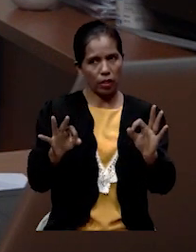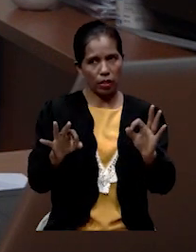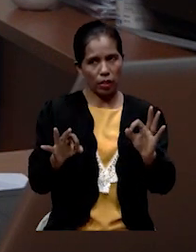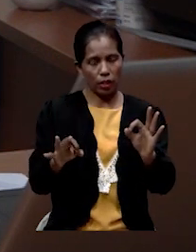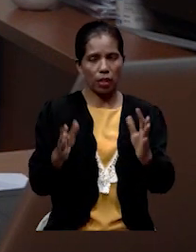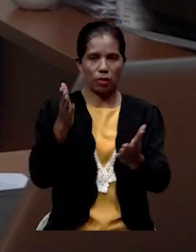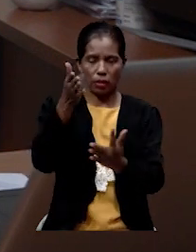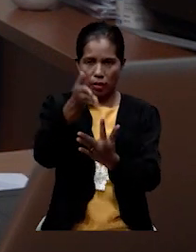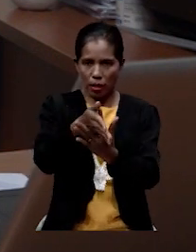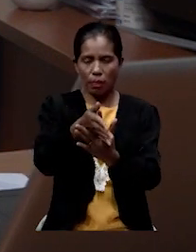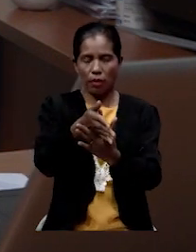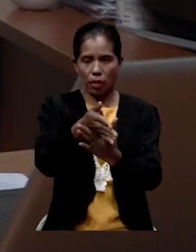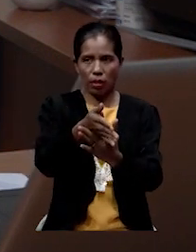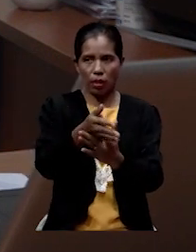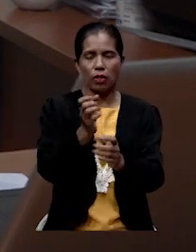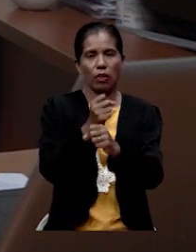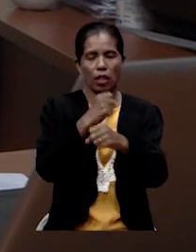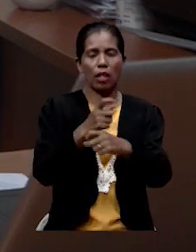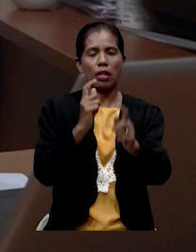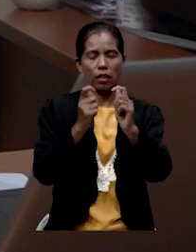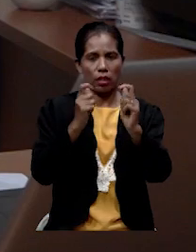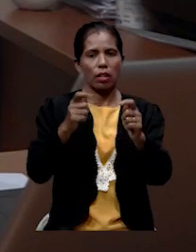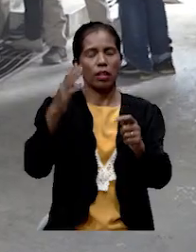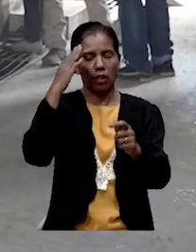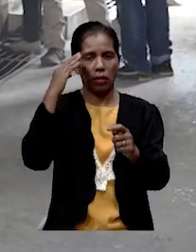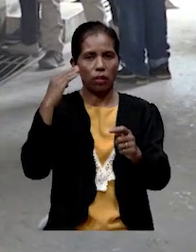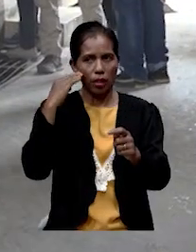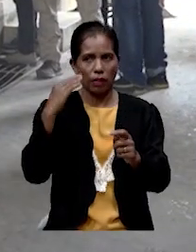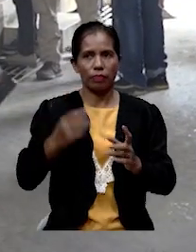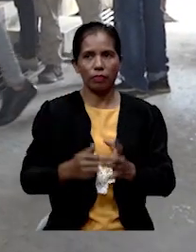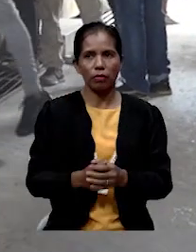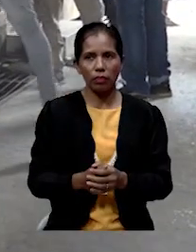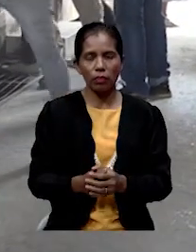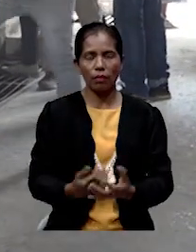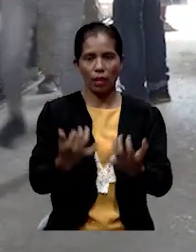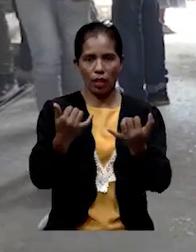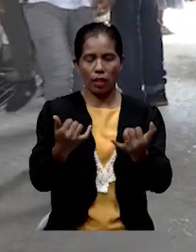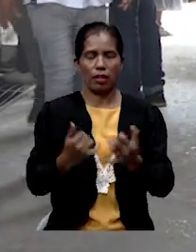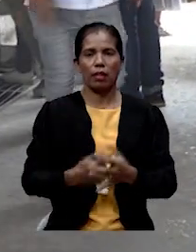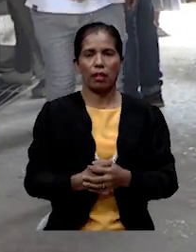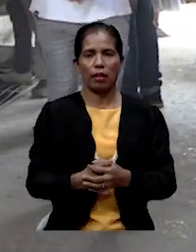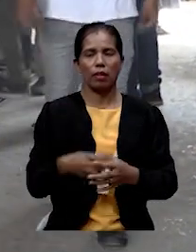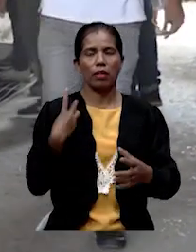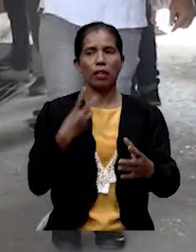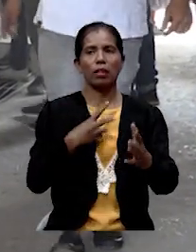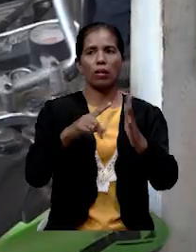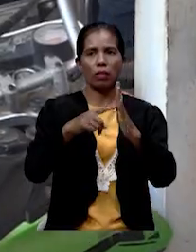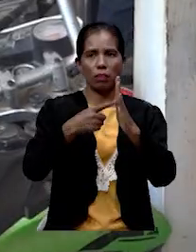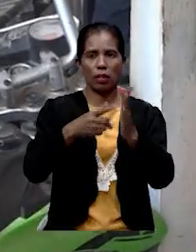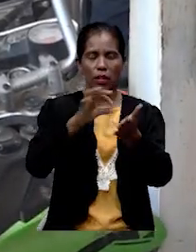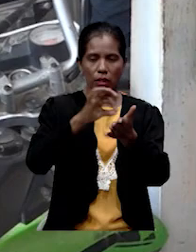ba base de atu hal teste ba li en Korea ma boli pe stopiko ai de ne ita hahu halo